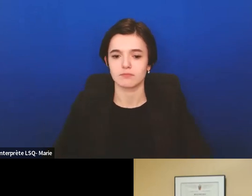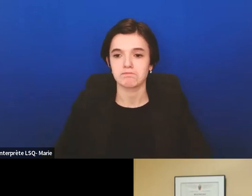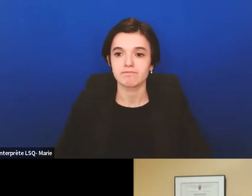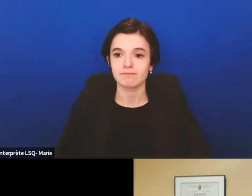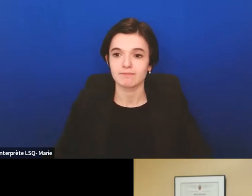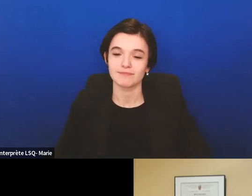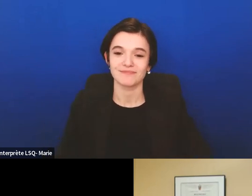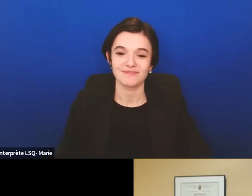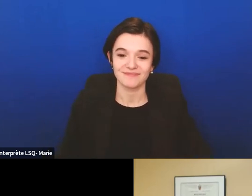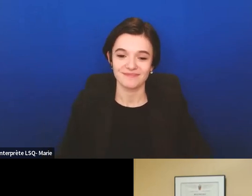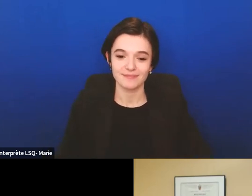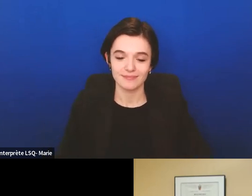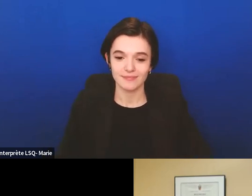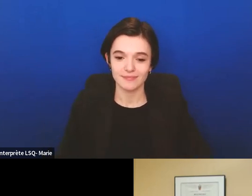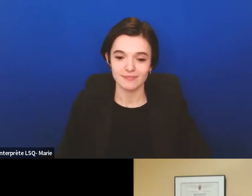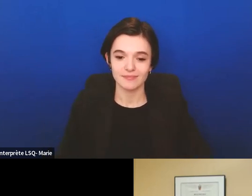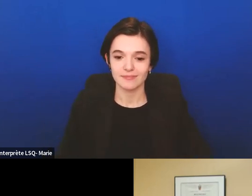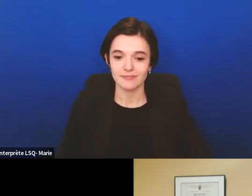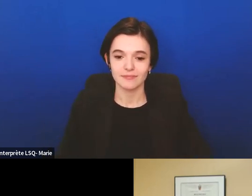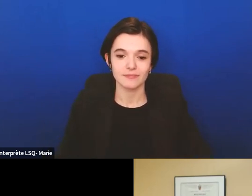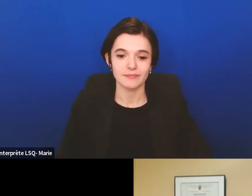Je suis désolée.